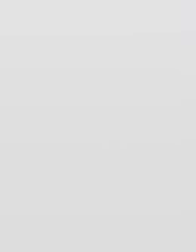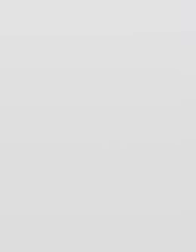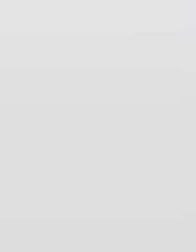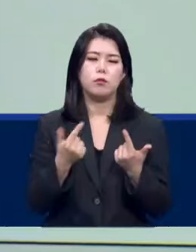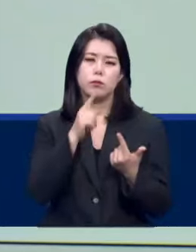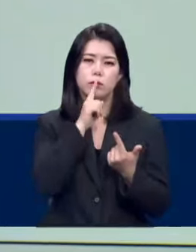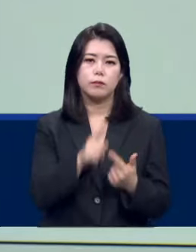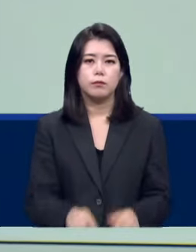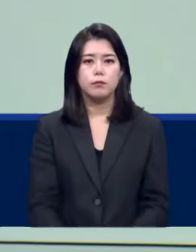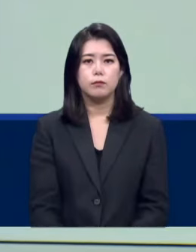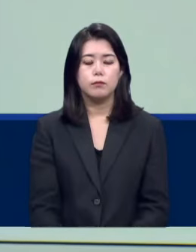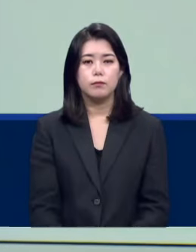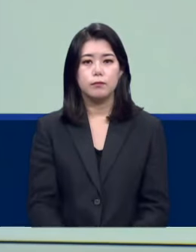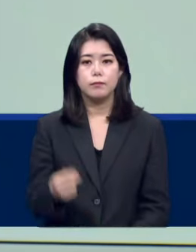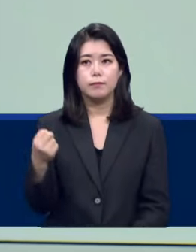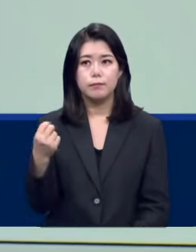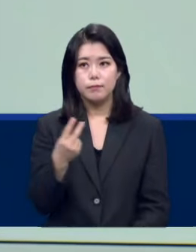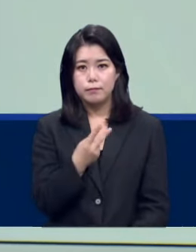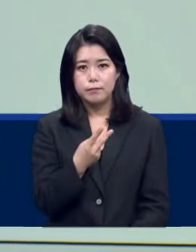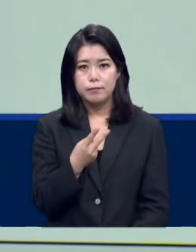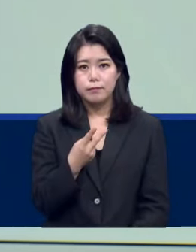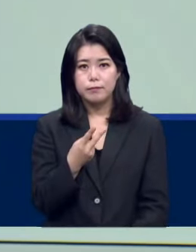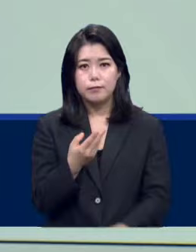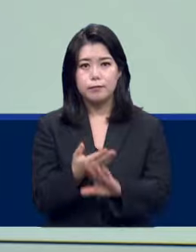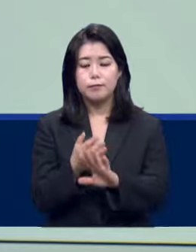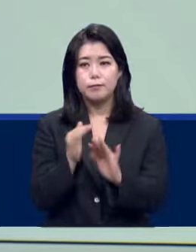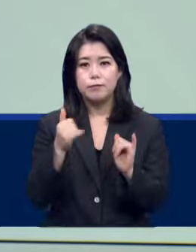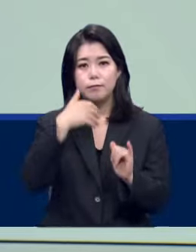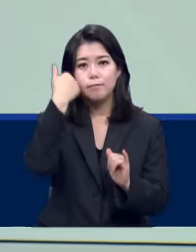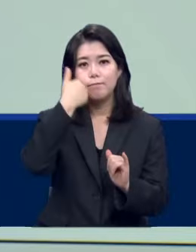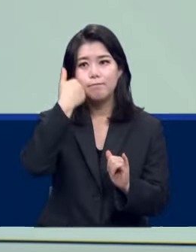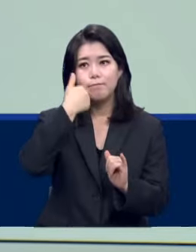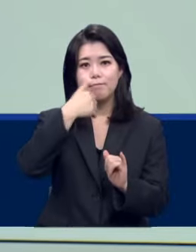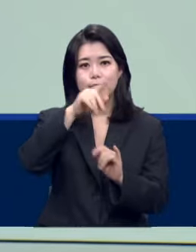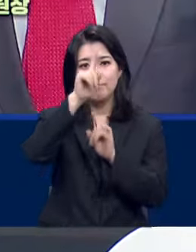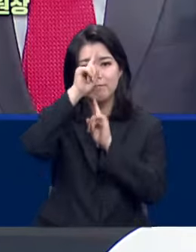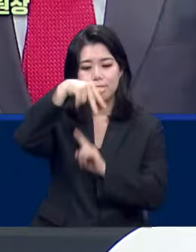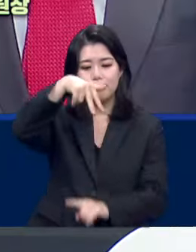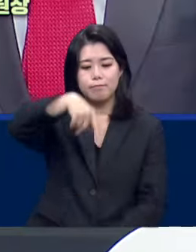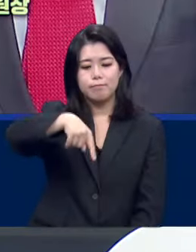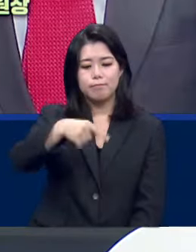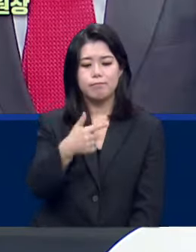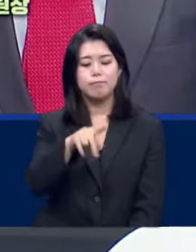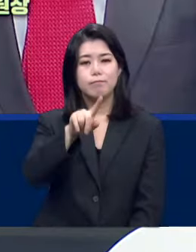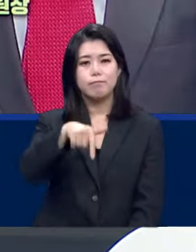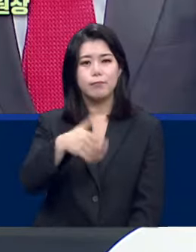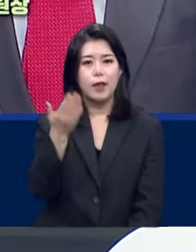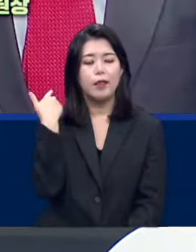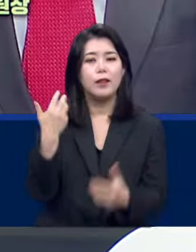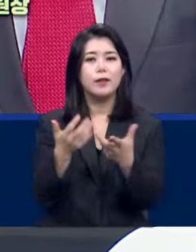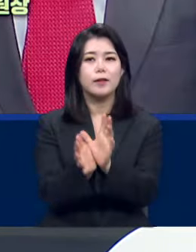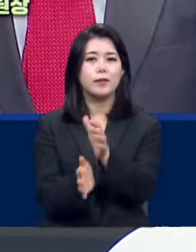하죠 그리고 또 다른 조현 있죠 또 다른 주변 인물 이준석 당시 대표입니다 이석 당시